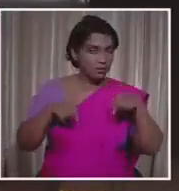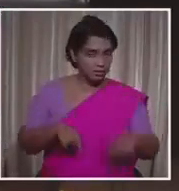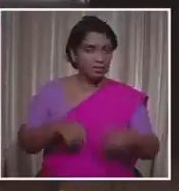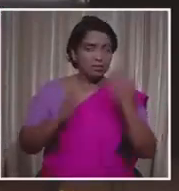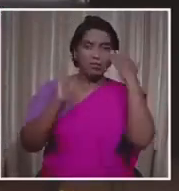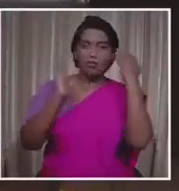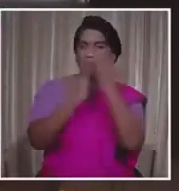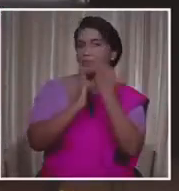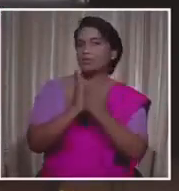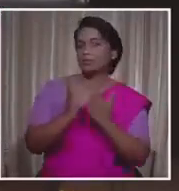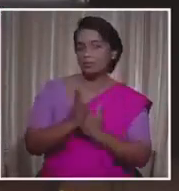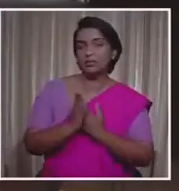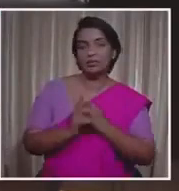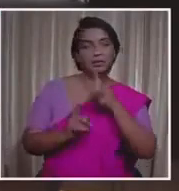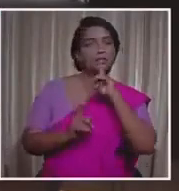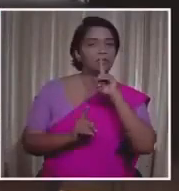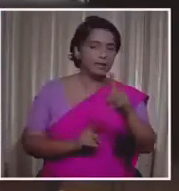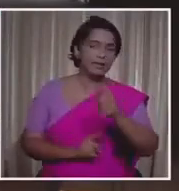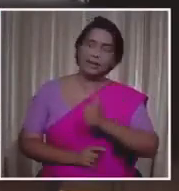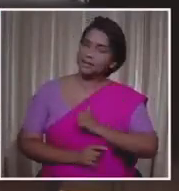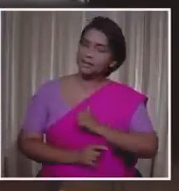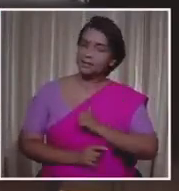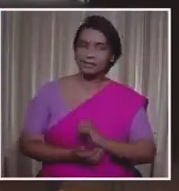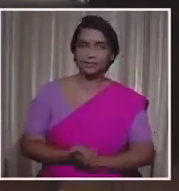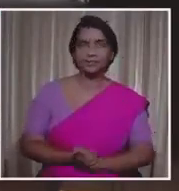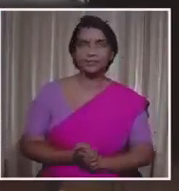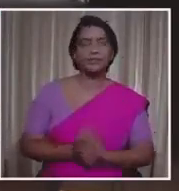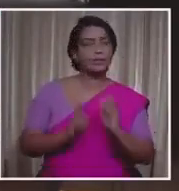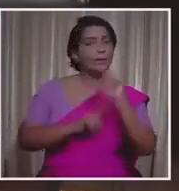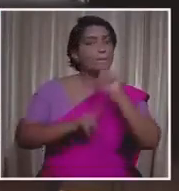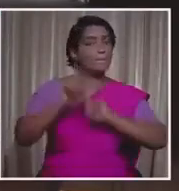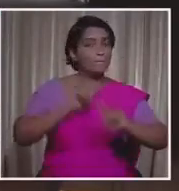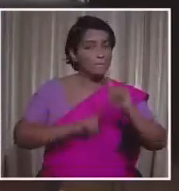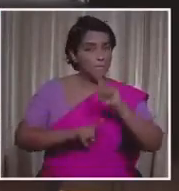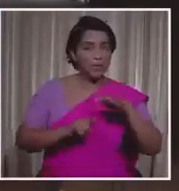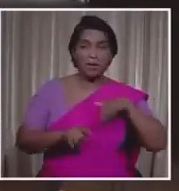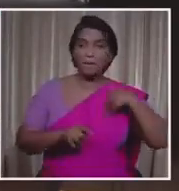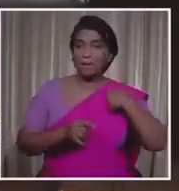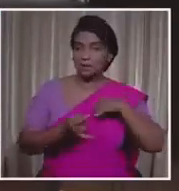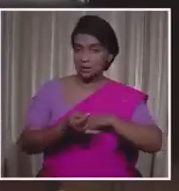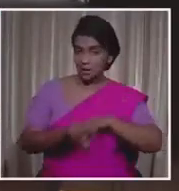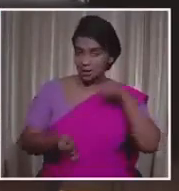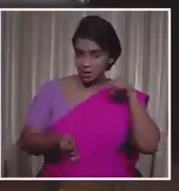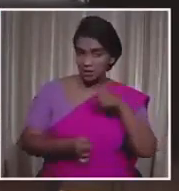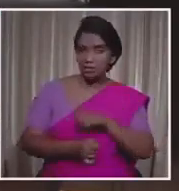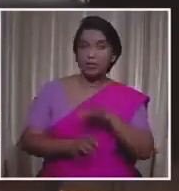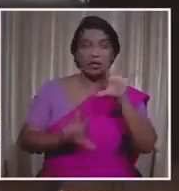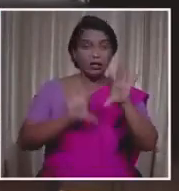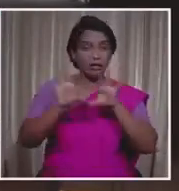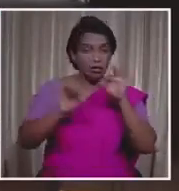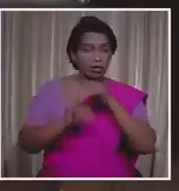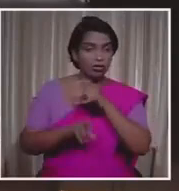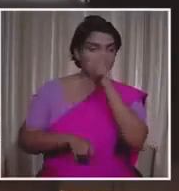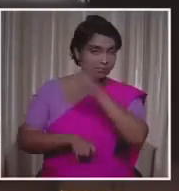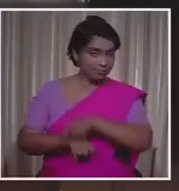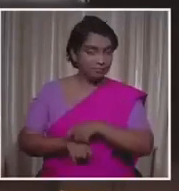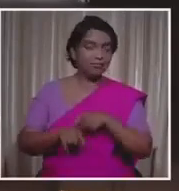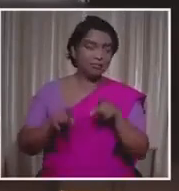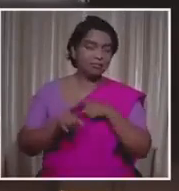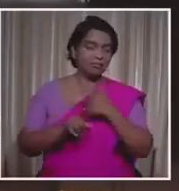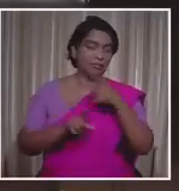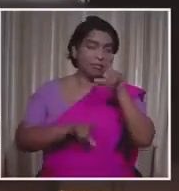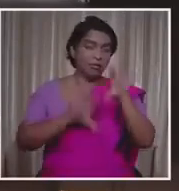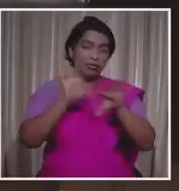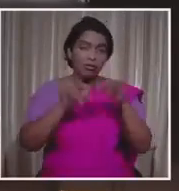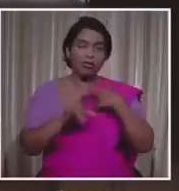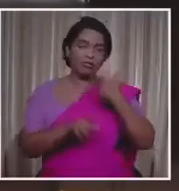කරුණු ඉදිරිපත් කිරීමට කැමැත්තෙමි. පාර්ලිමේන්තුවේ මහලේකම්වරයා තේරීම් බාර නිලධාරියා වශයෙන්